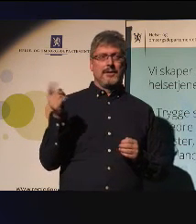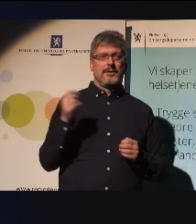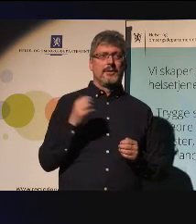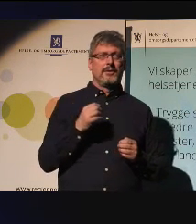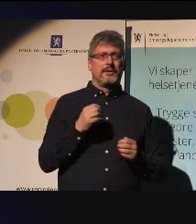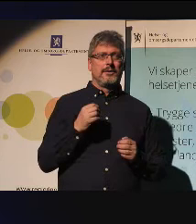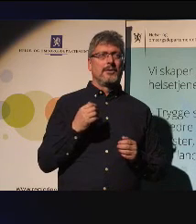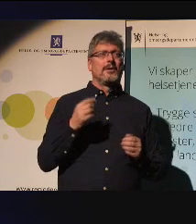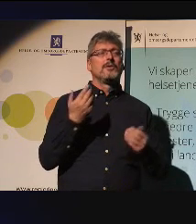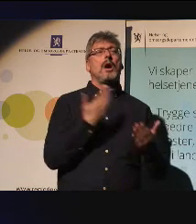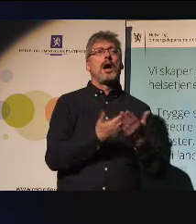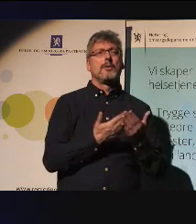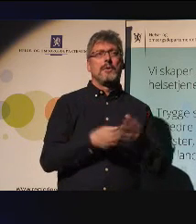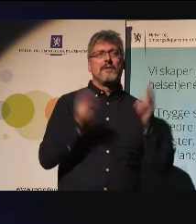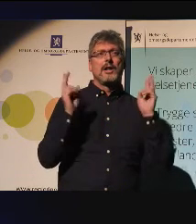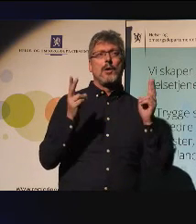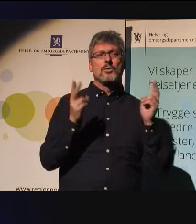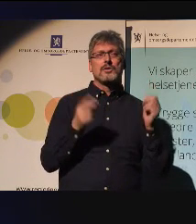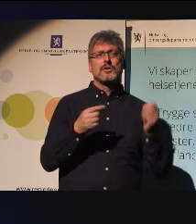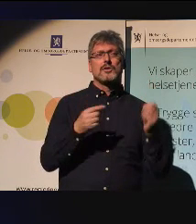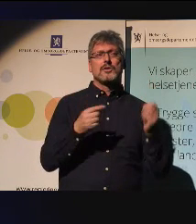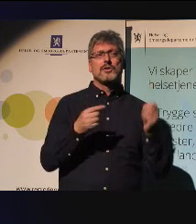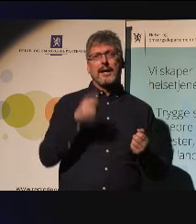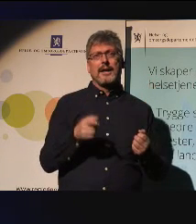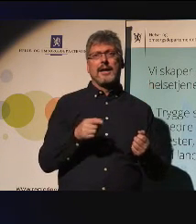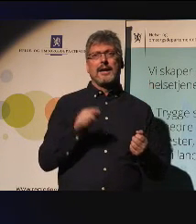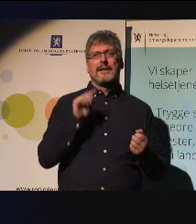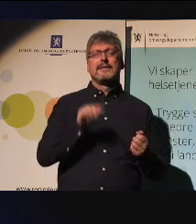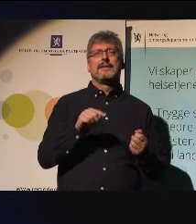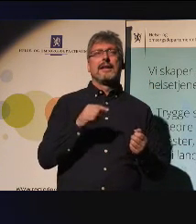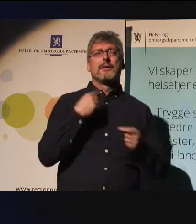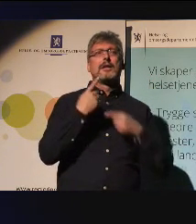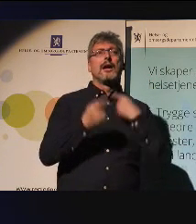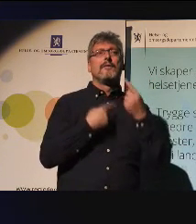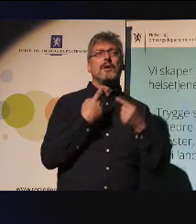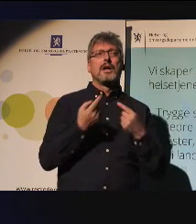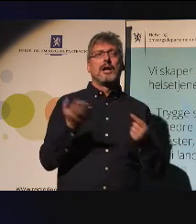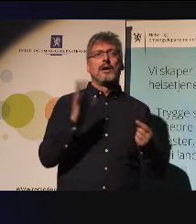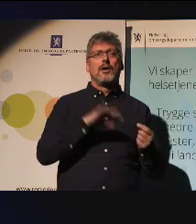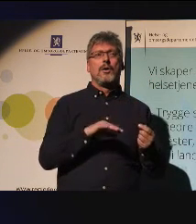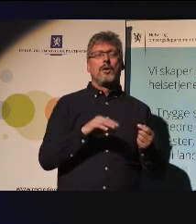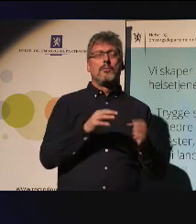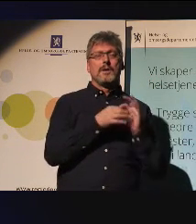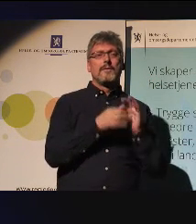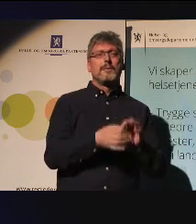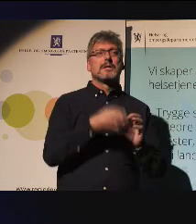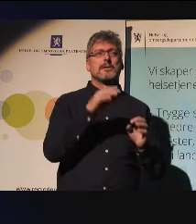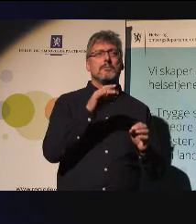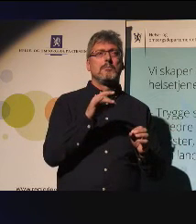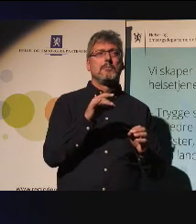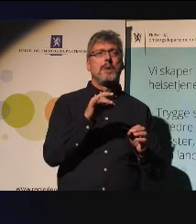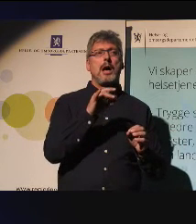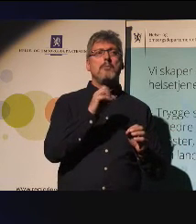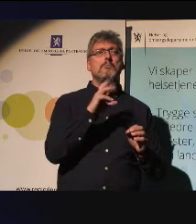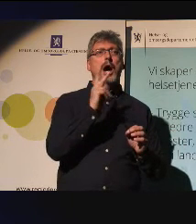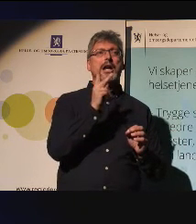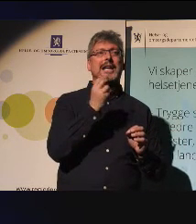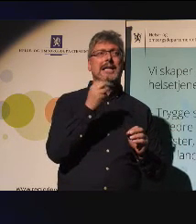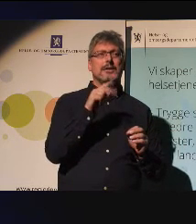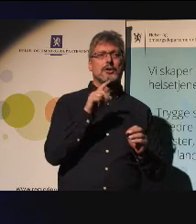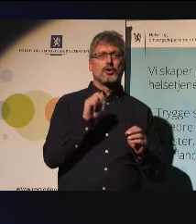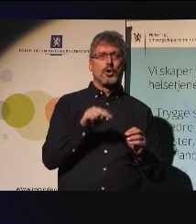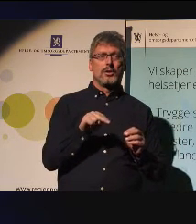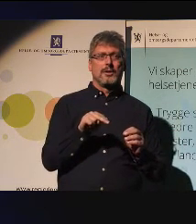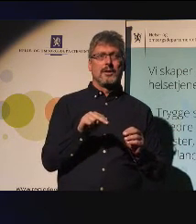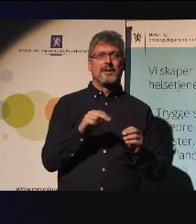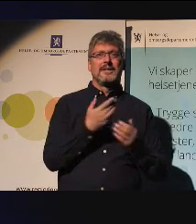Så anbefaler dere også å tenke at det han forteller om når det gjelder Parkinson, det er selvfølgelig ikke